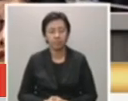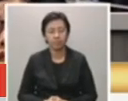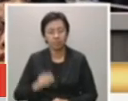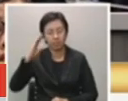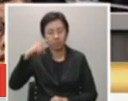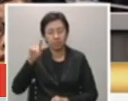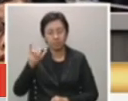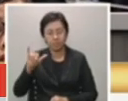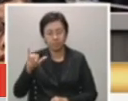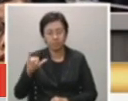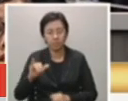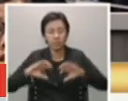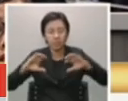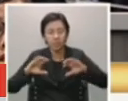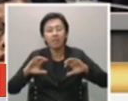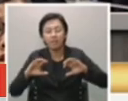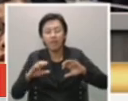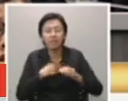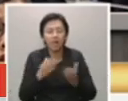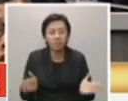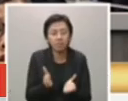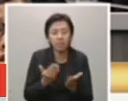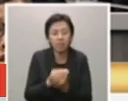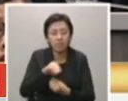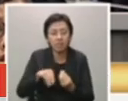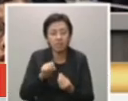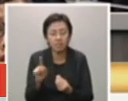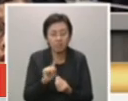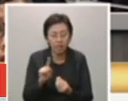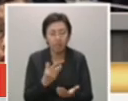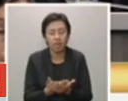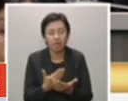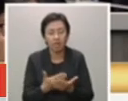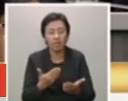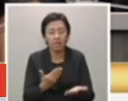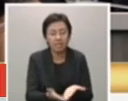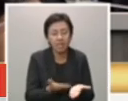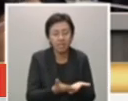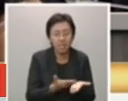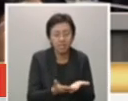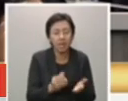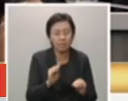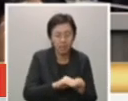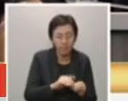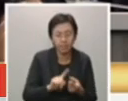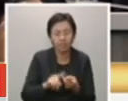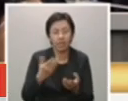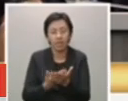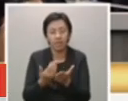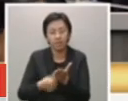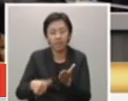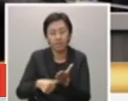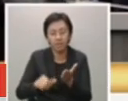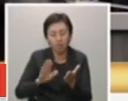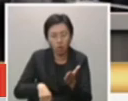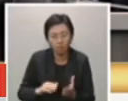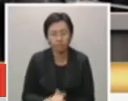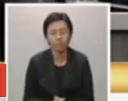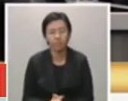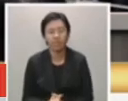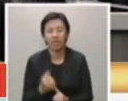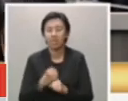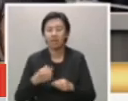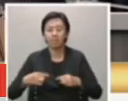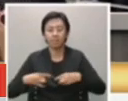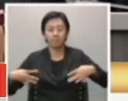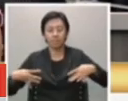ภาครัฐเพื่อกระตุ้นเศรษฐกิจให้ดีไม่ว่าจะการจะเพิ่มรายจ่ายลงทุนของรัฐหรือว่าลดภาษีที่จัดเก็บแต่ท่านทำตรงข้ามหม